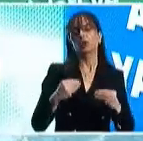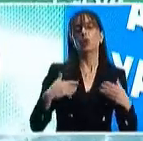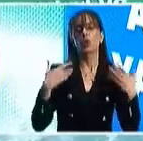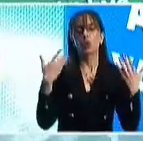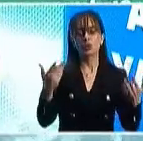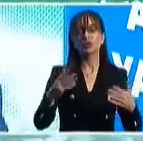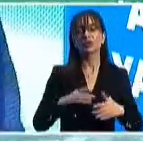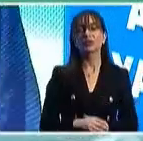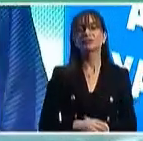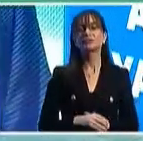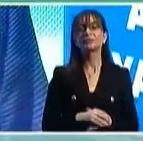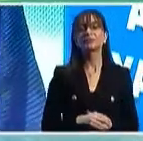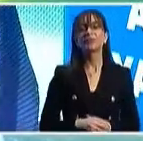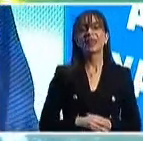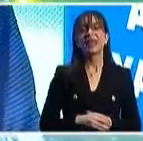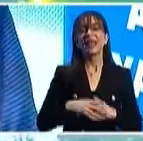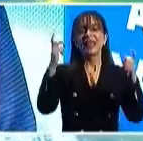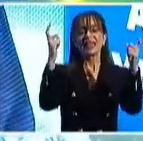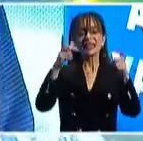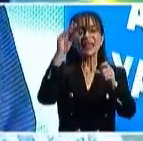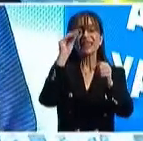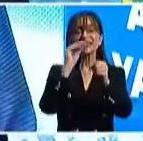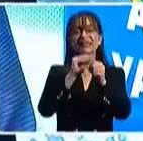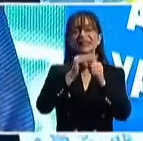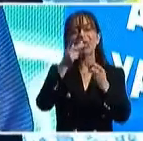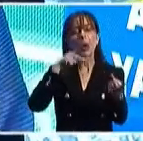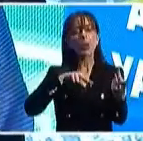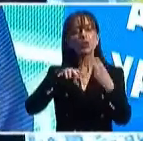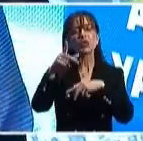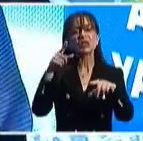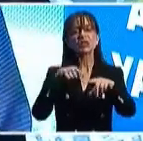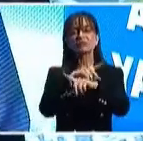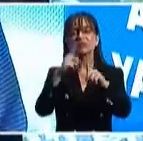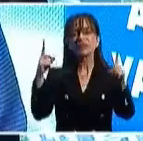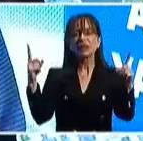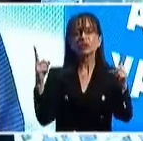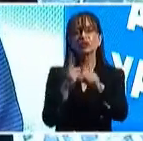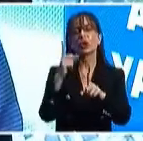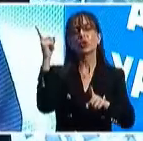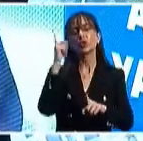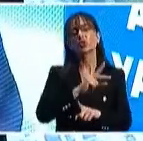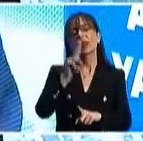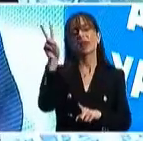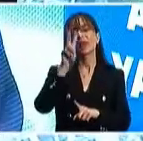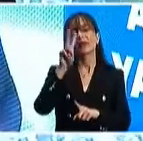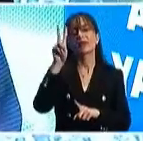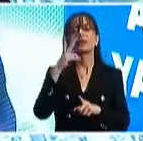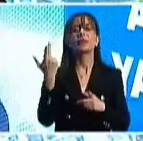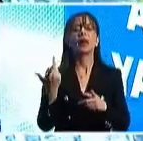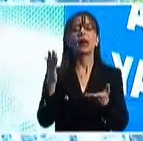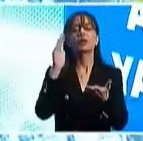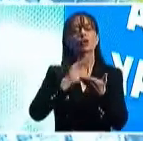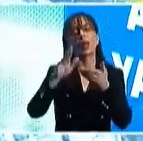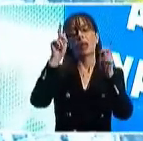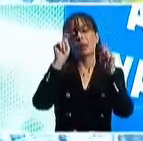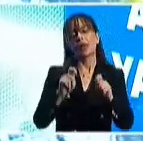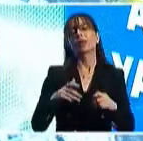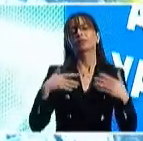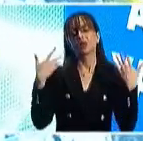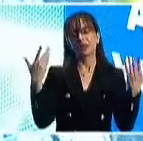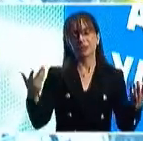modeliyle şehir içi ulaşım seyahat süresinde de %20 iyileştirme yapmış olacağız.